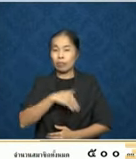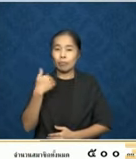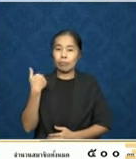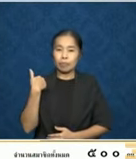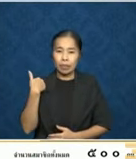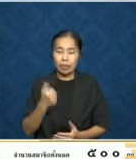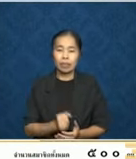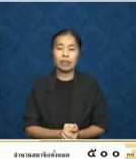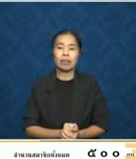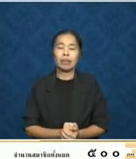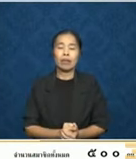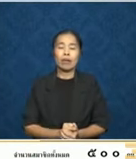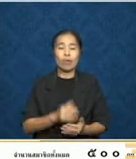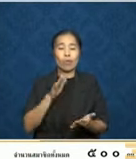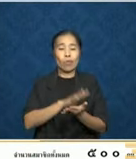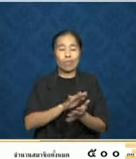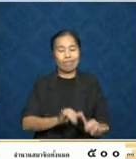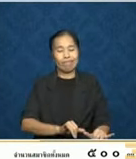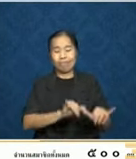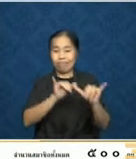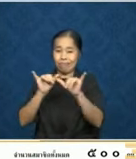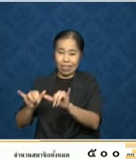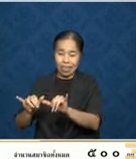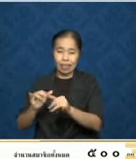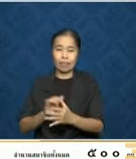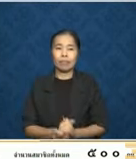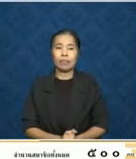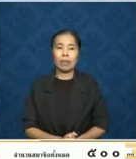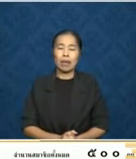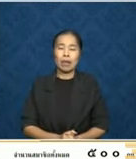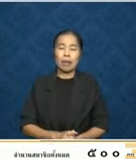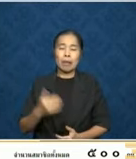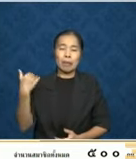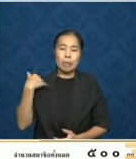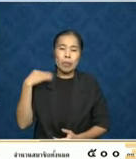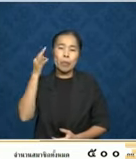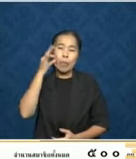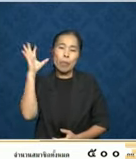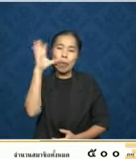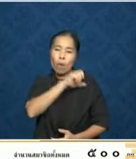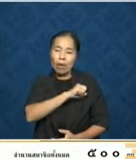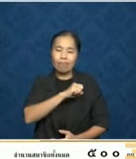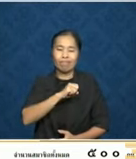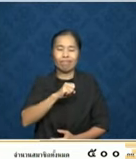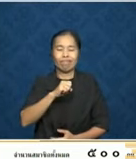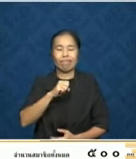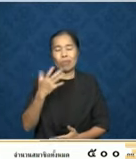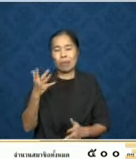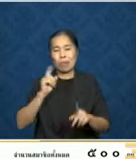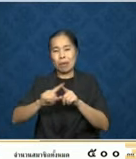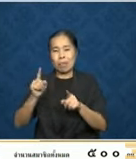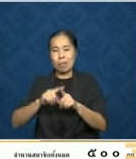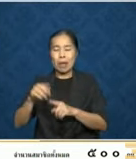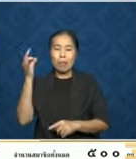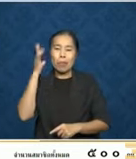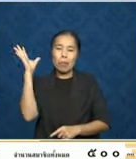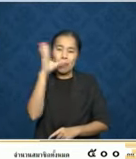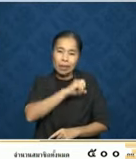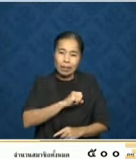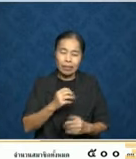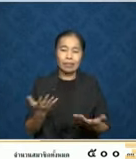เนี่ยต้องย้ายไปถึง1ครั้งนะครับแมลงวันนะครับได้รับการร้องเรียนจากพี่น้องรอบบ่อขยะเป็นจำนวนมากนะ